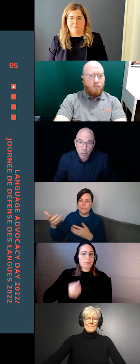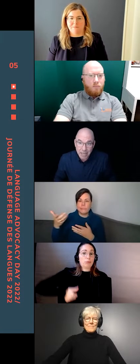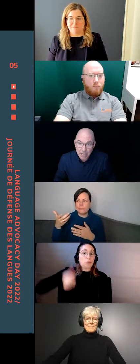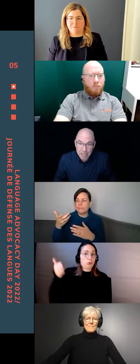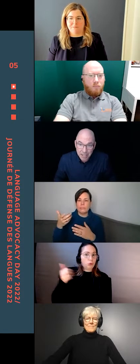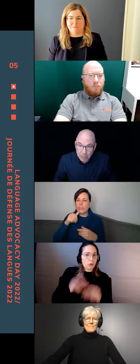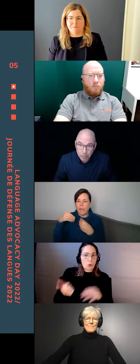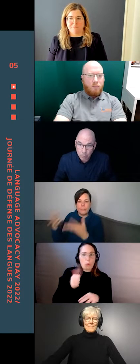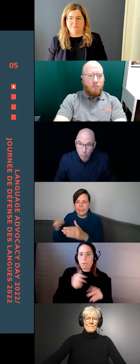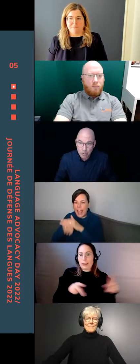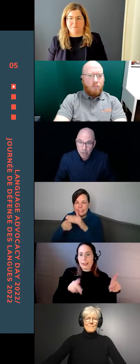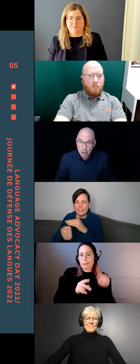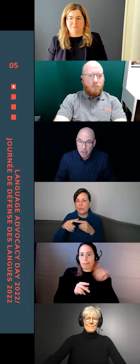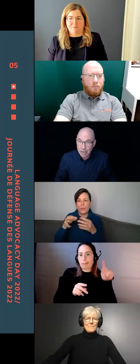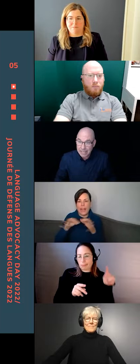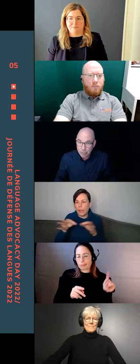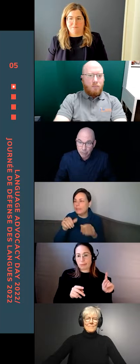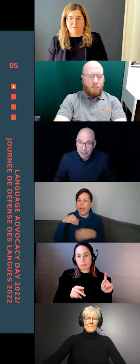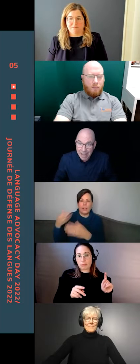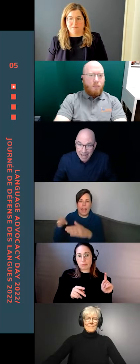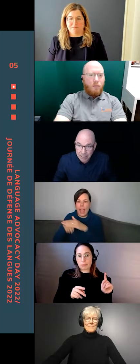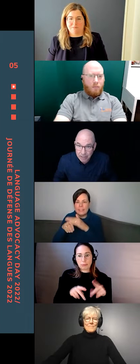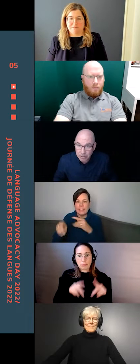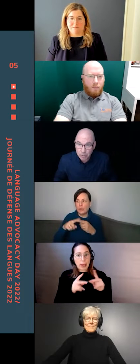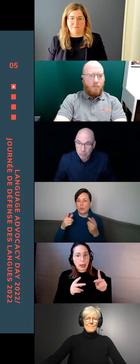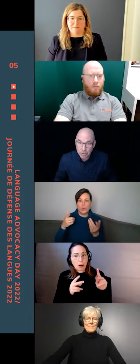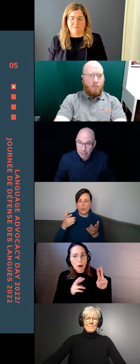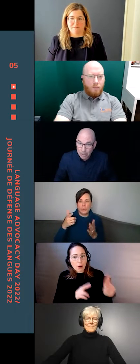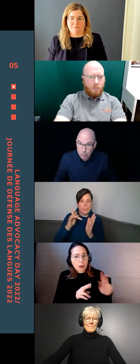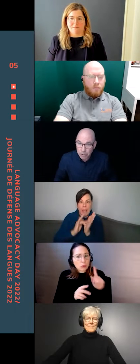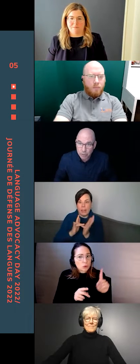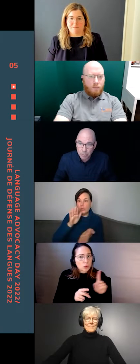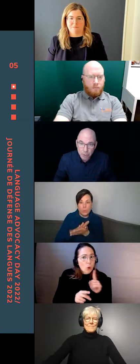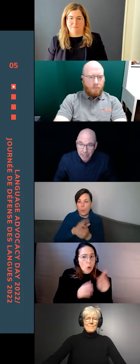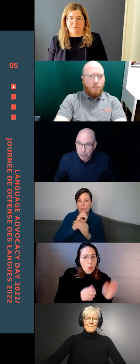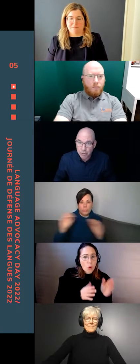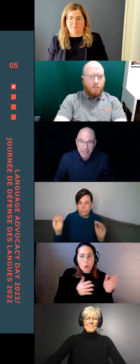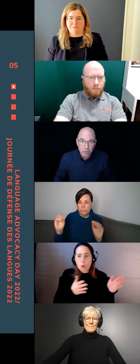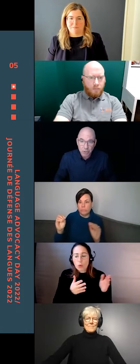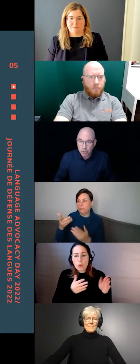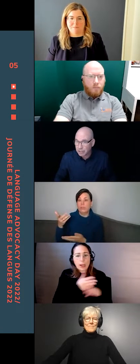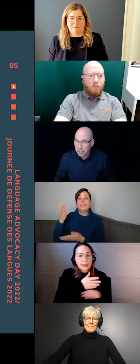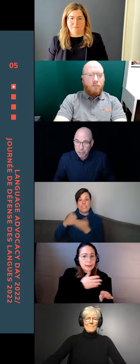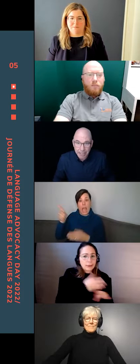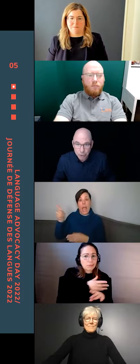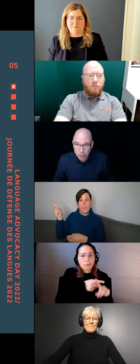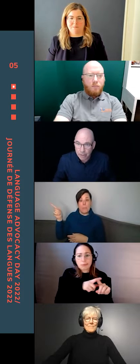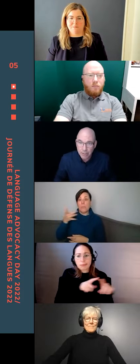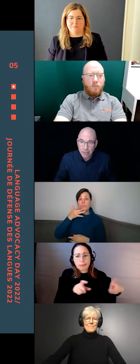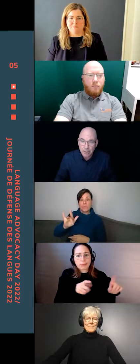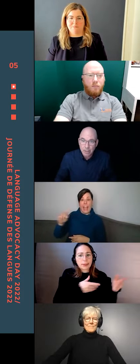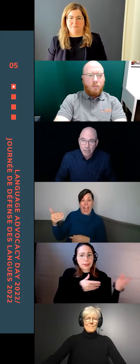situation privilégiée, plus privilégiée que dans d'autres pays. D'autres pays ne reconnaissent pas les sourds ou leur